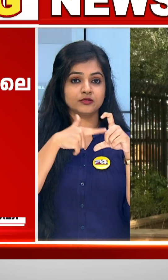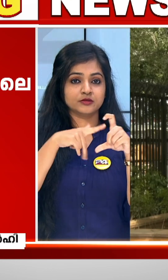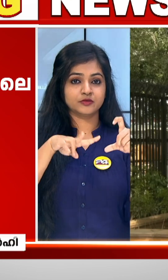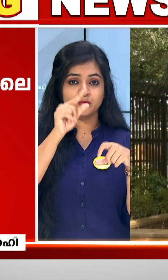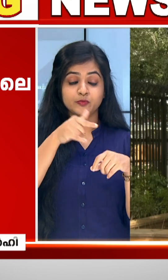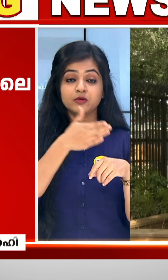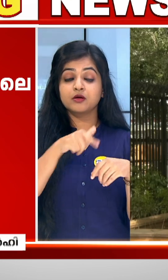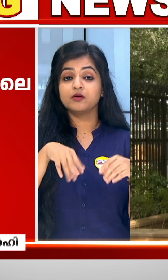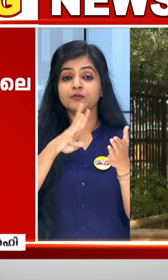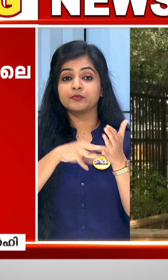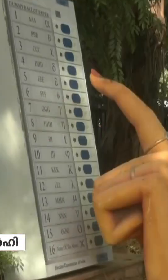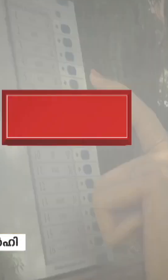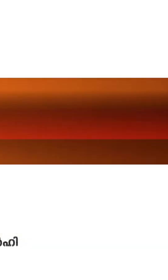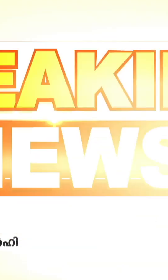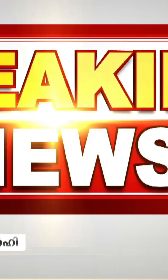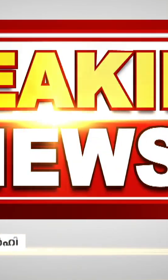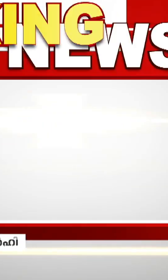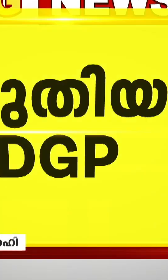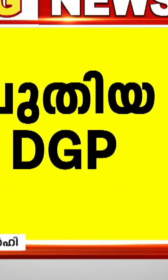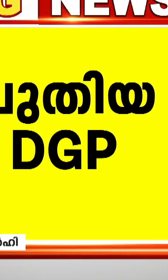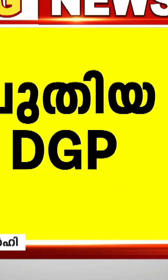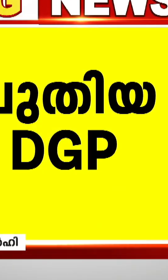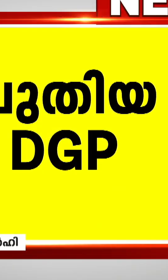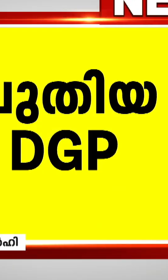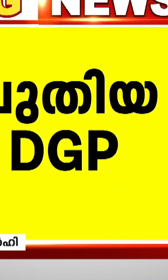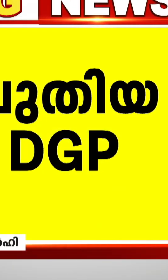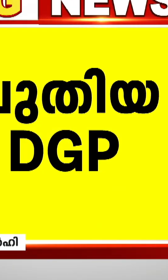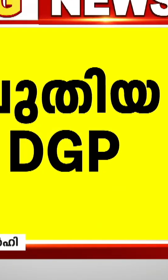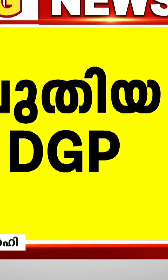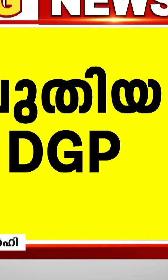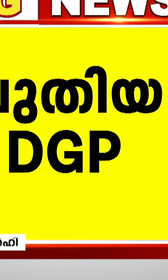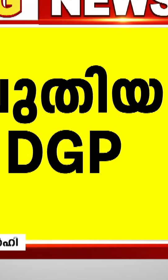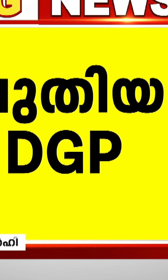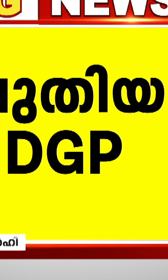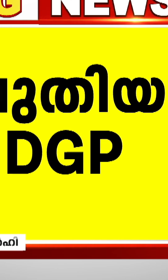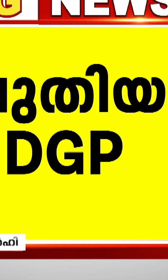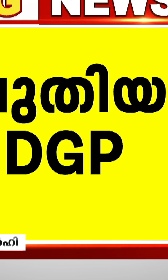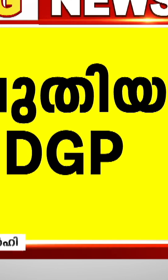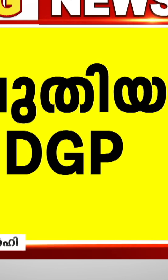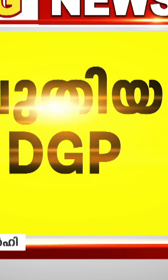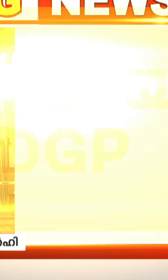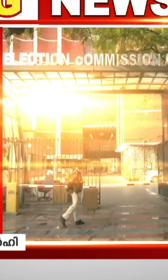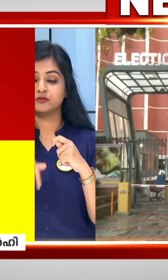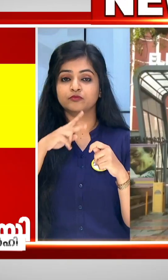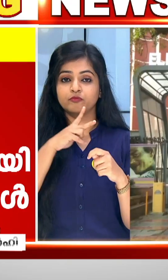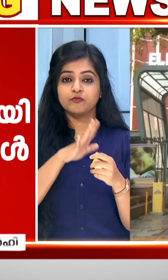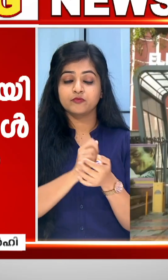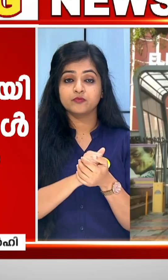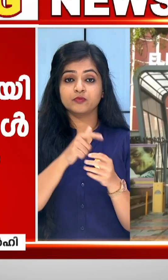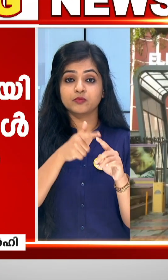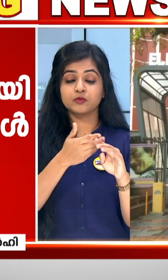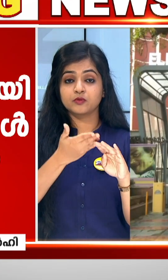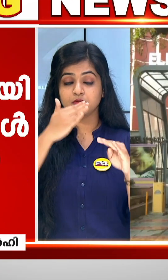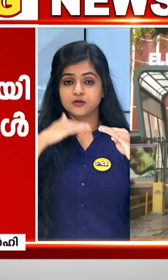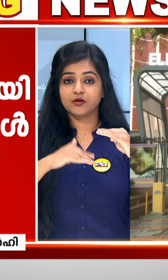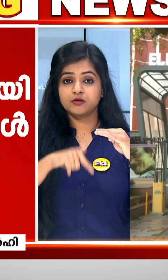വിശ്വസ്തനായിട്ടുള്ള IPS ഉദ്യോഗസ്ഥനാണ് ഈ രാജീവ് കുമാർ എന്നുള്ളത്. അദ്ദേഹത്തോട് മാറി നിൽക്കാനാണ് ആവശ്യപ്പെട്ടിരിക്കുന്നത്. അദ്ദേഹത്തിന്റെ തൊട്ട്